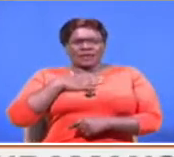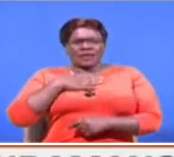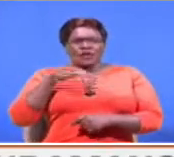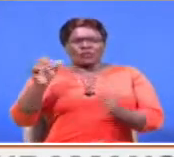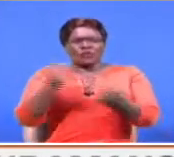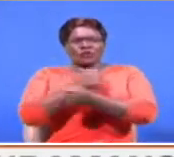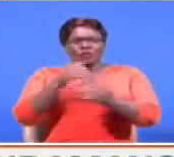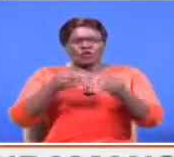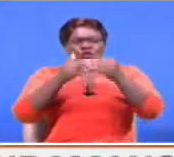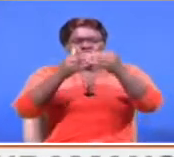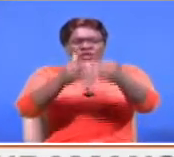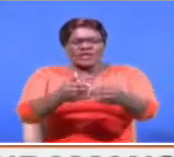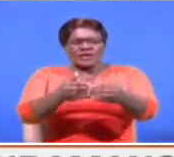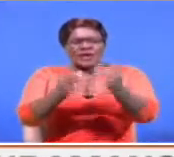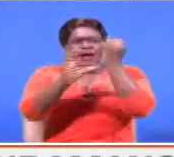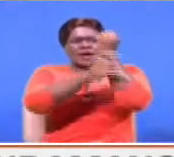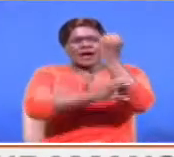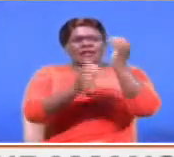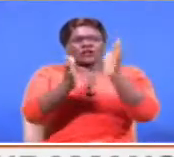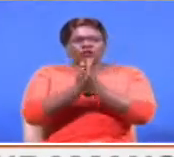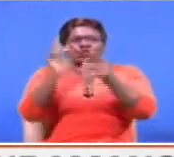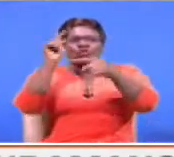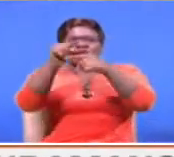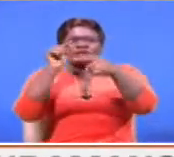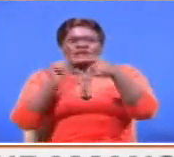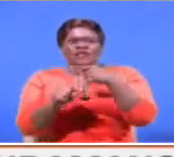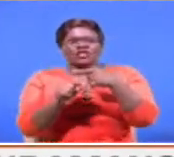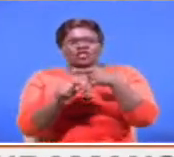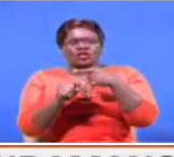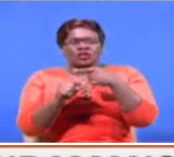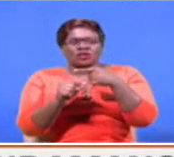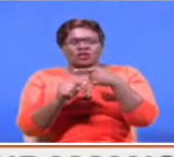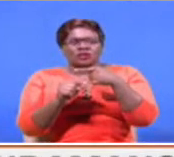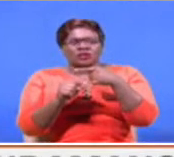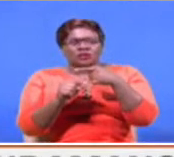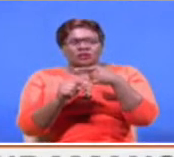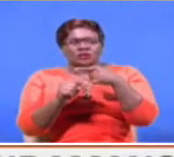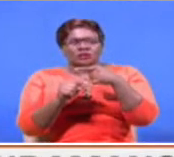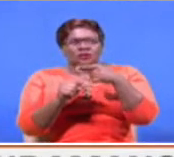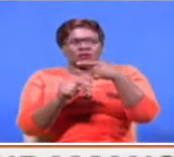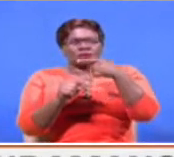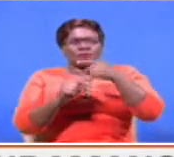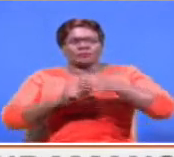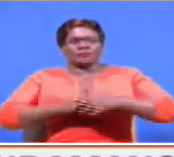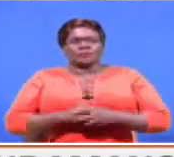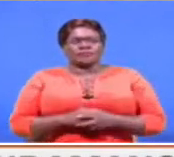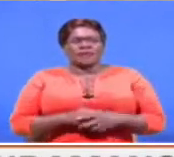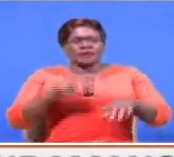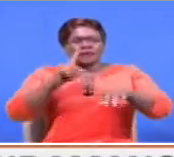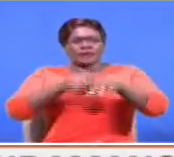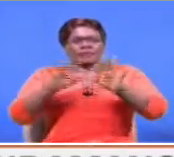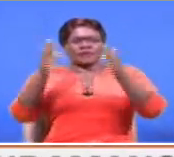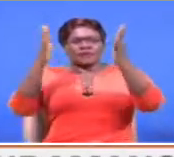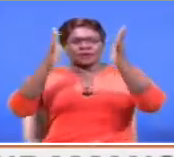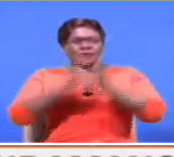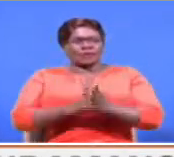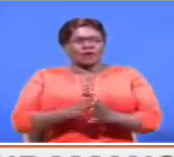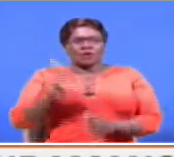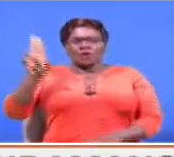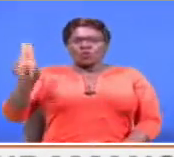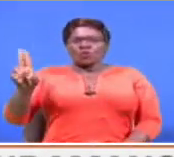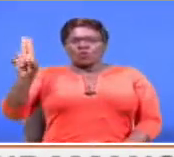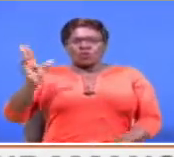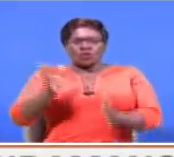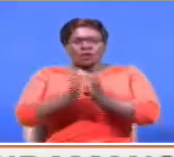lead a country through vindictiveness. Open your mouth. Thank God for life. Kwenye hafla hii, Kenyatta